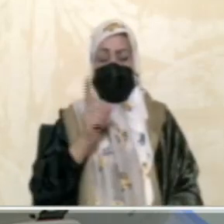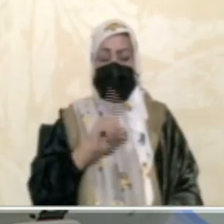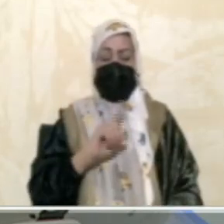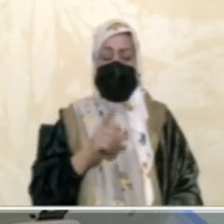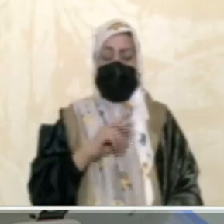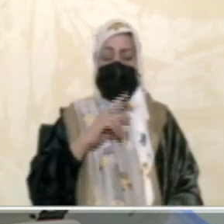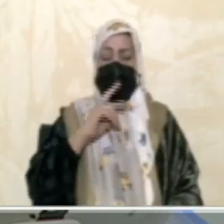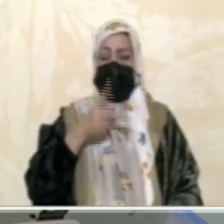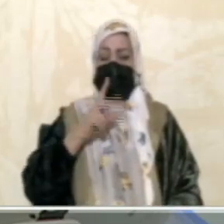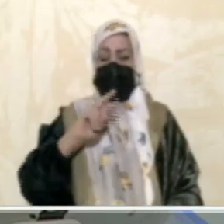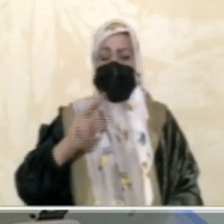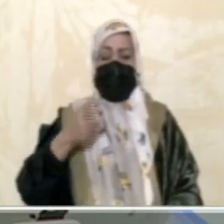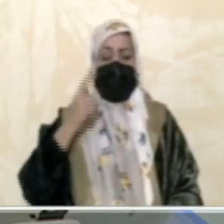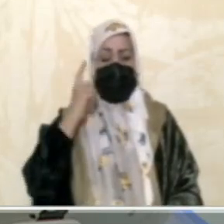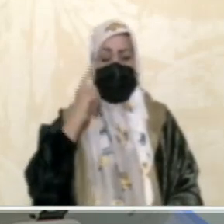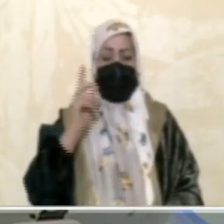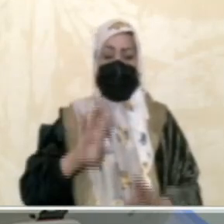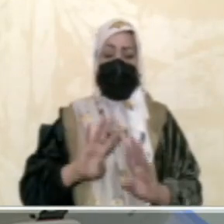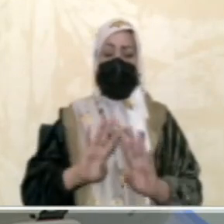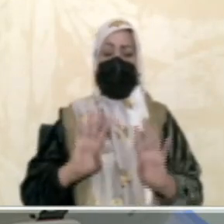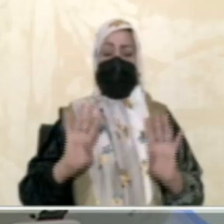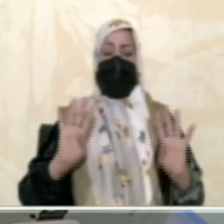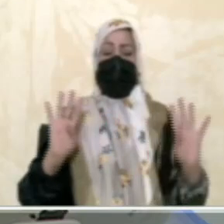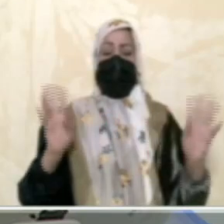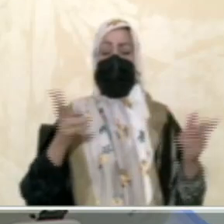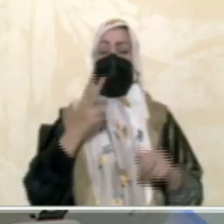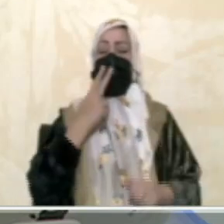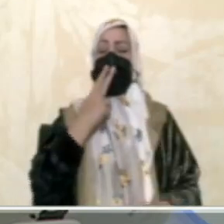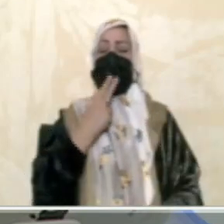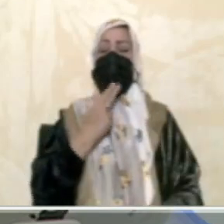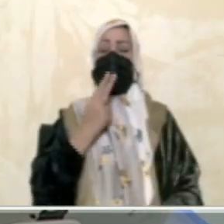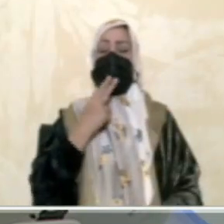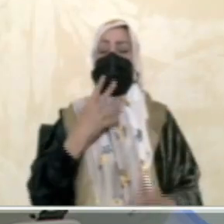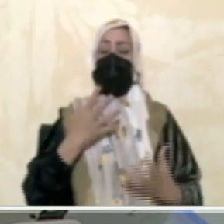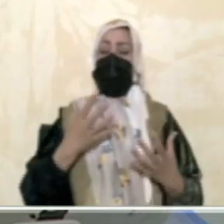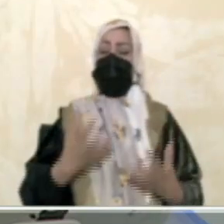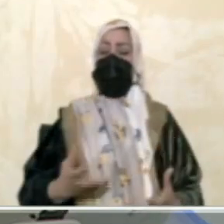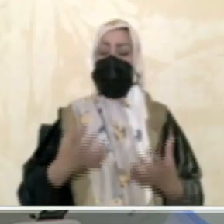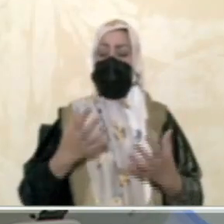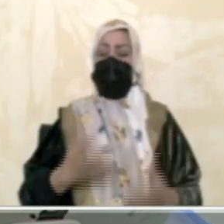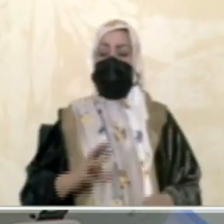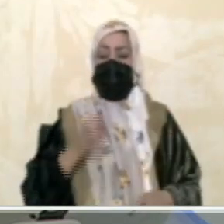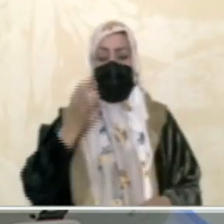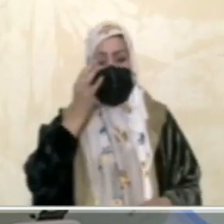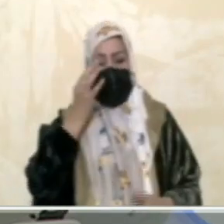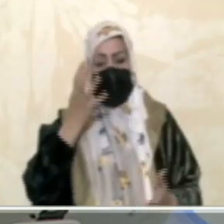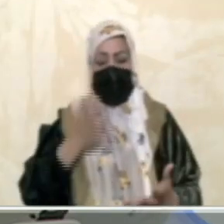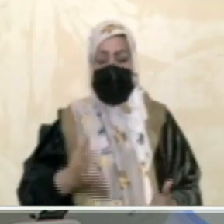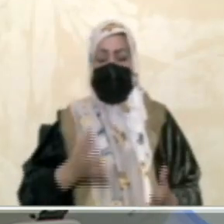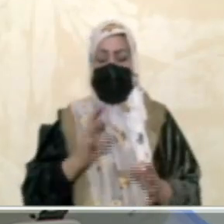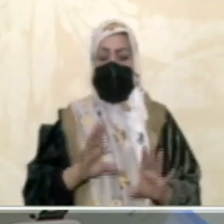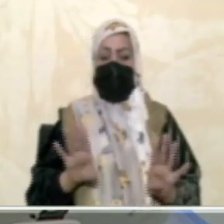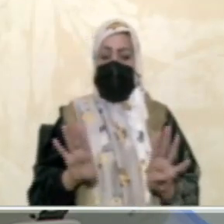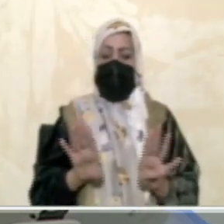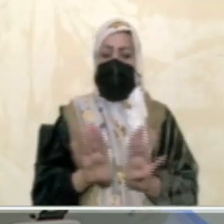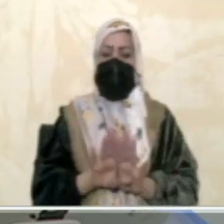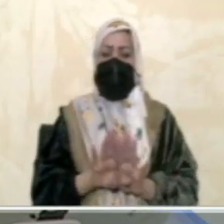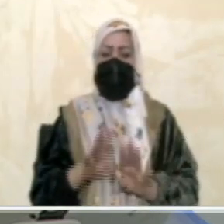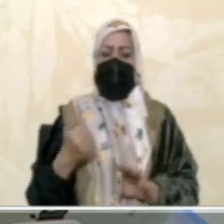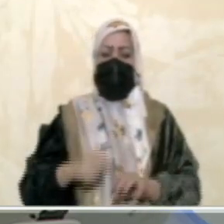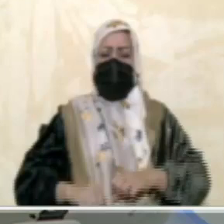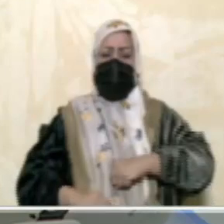الصفوف لم يفسروه على هذا الظهر ولم يقولوا يجبوا انزاق المنكب بالمنكب والركبه بالركبه